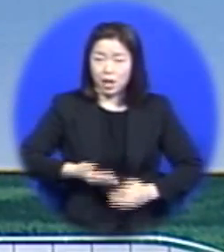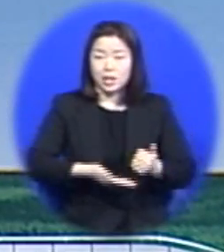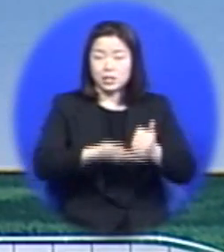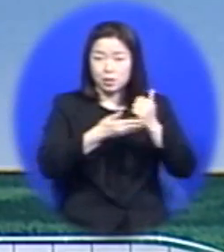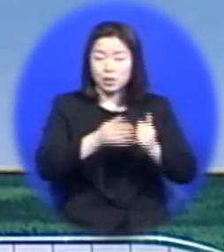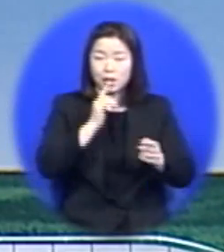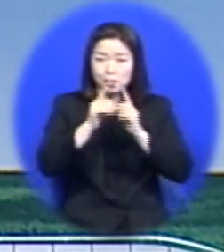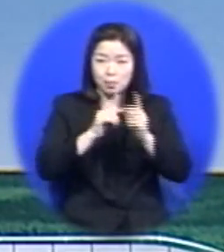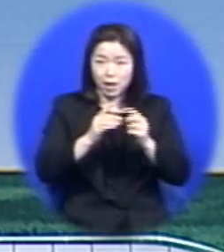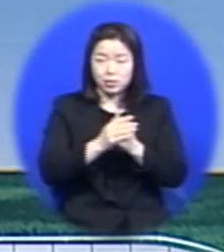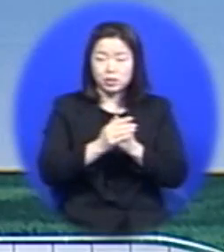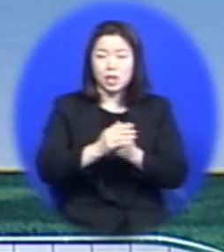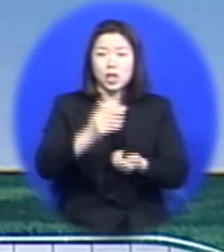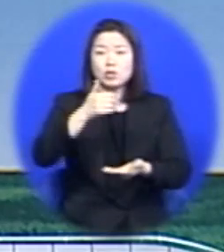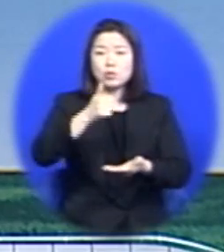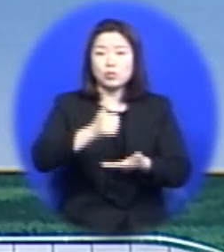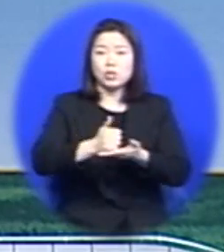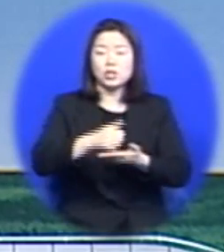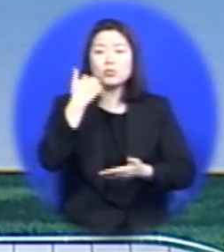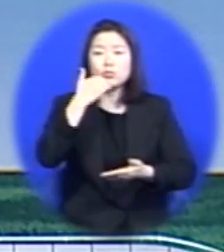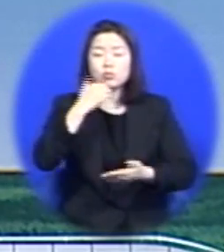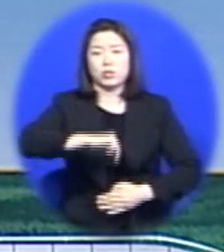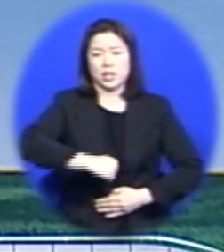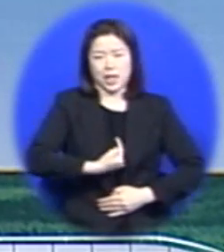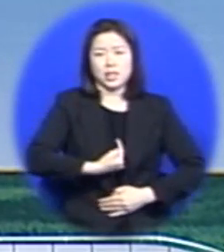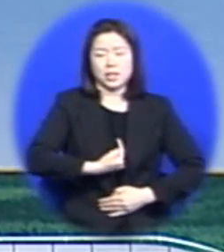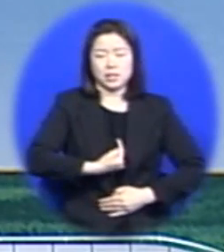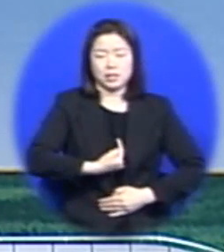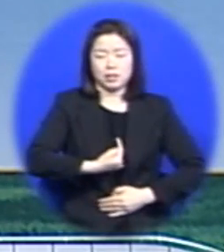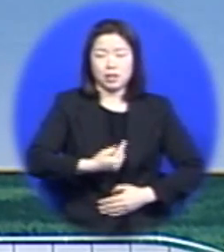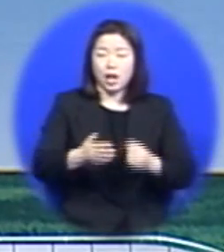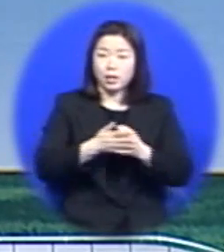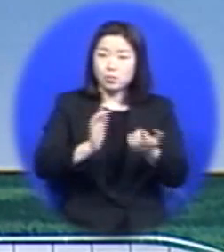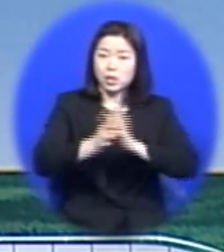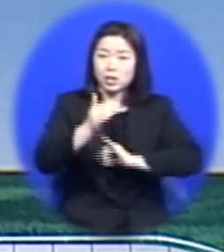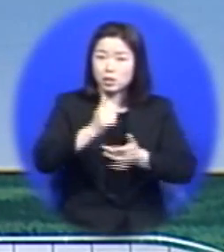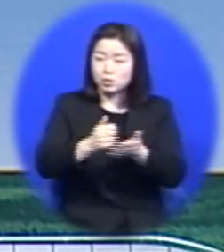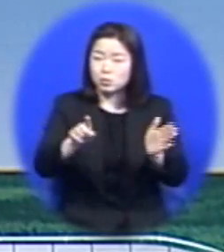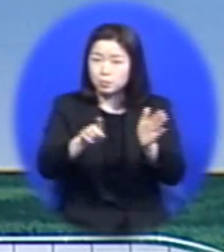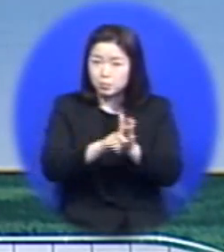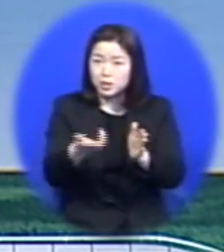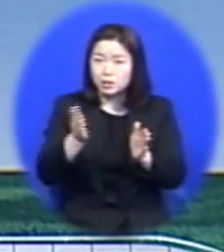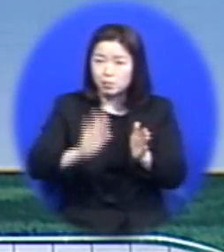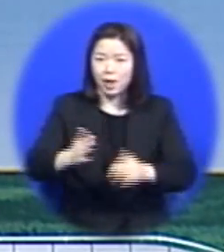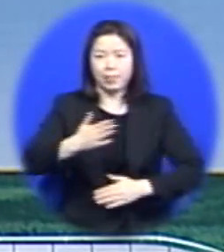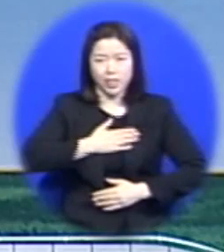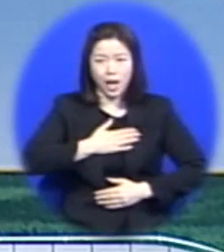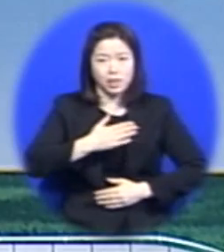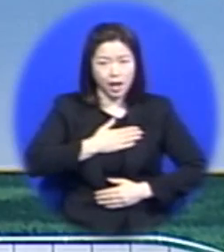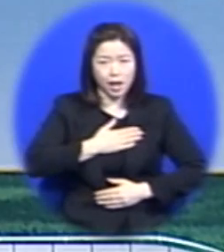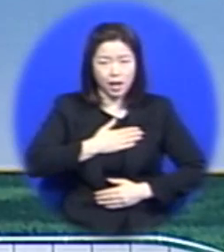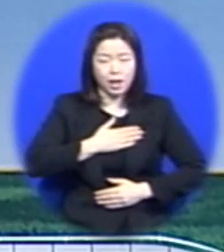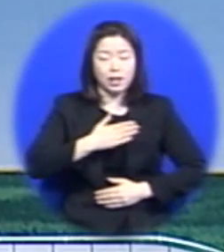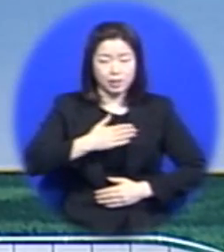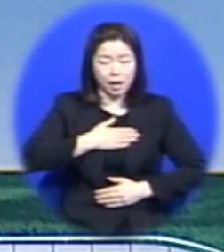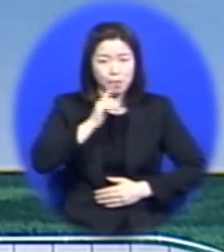주인이 자기 자신이라는 겁니다. 그래서 예수님을 믿기는 믿지만 끊임없이 나 하는